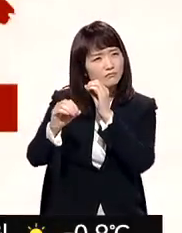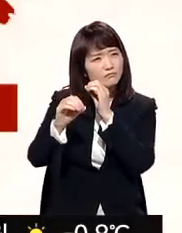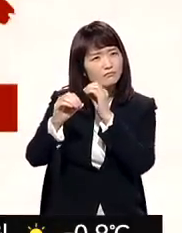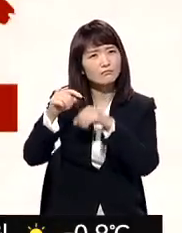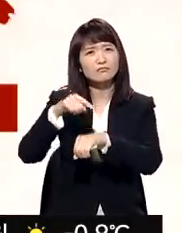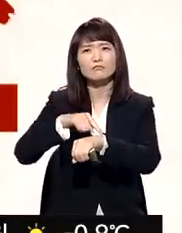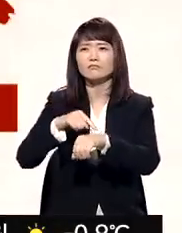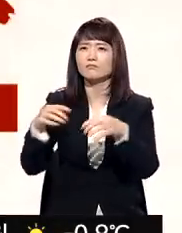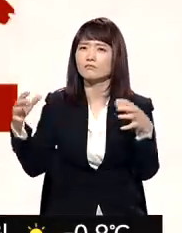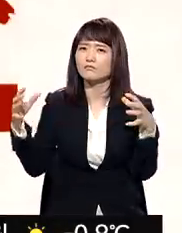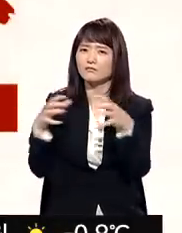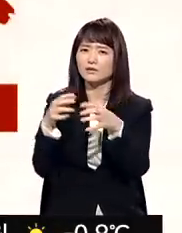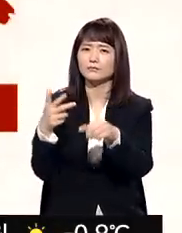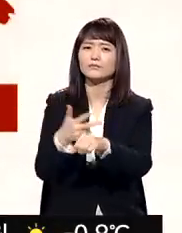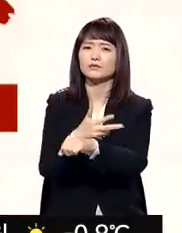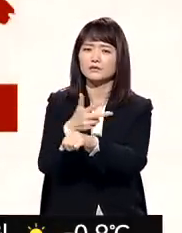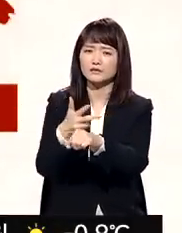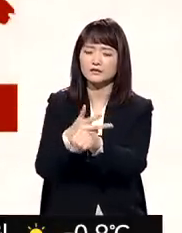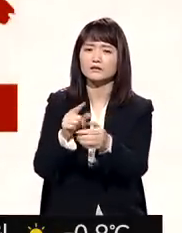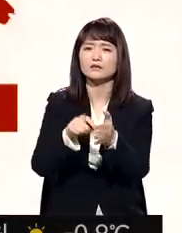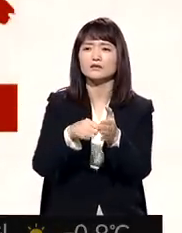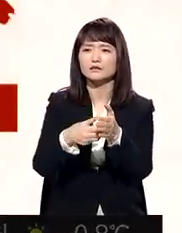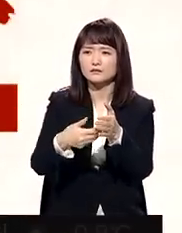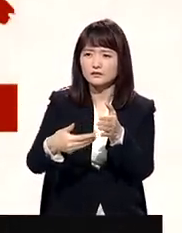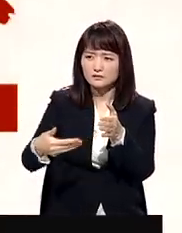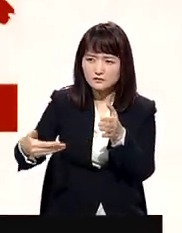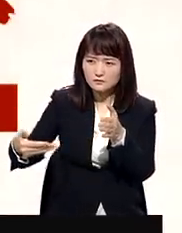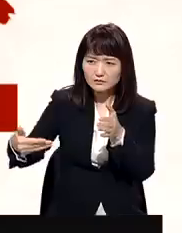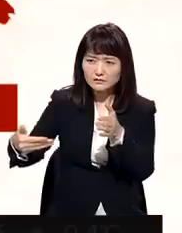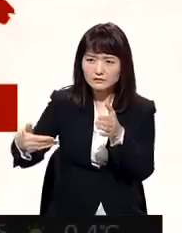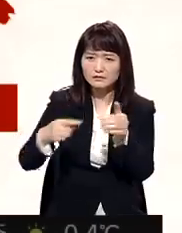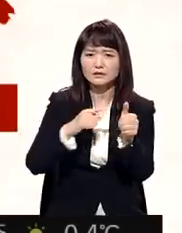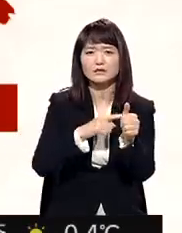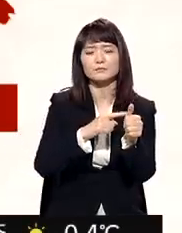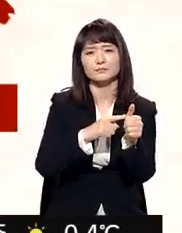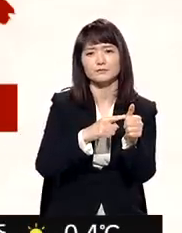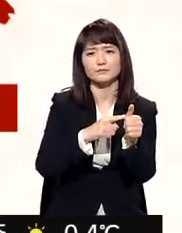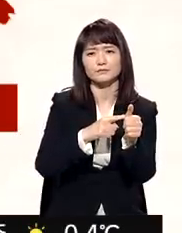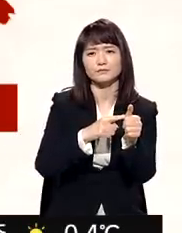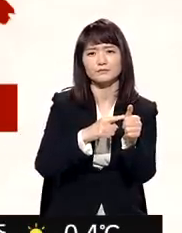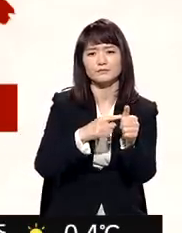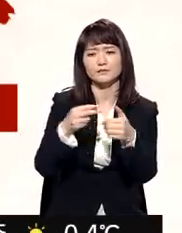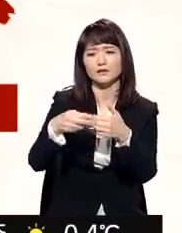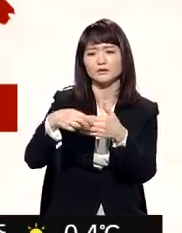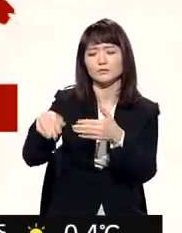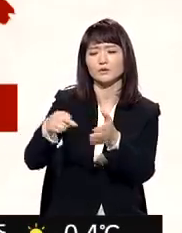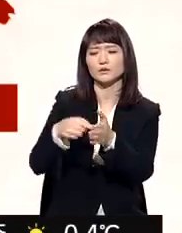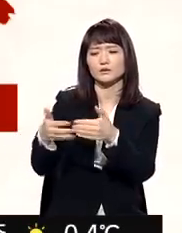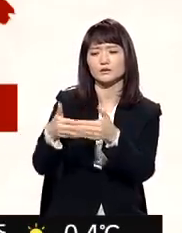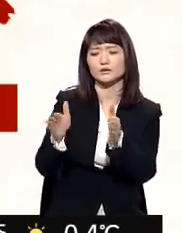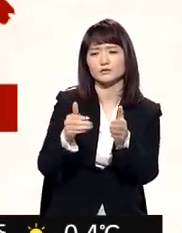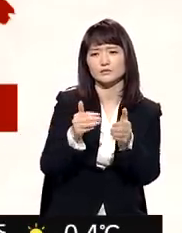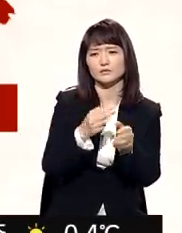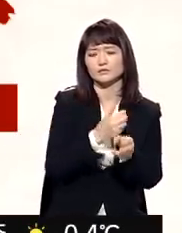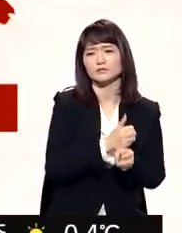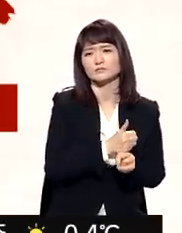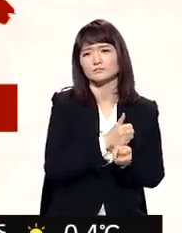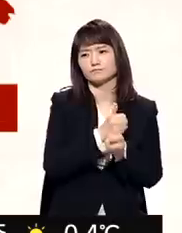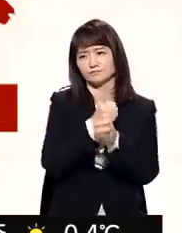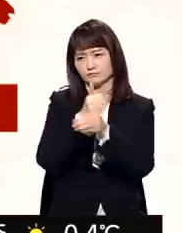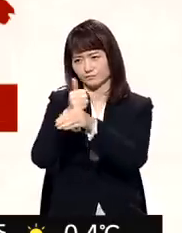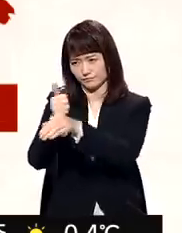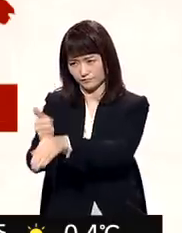보면 도합 7시간이 지나서야 남성이 뒤늦게 여성을 병원 응급실에 데려다줬고 여성은